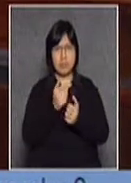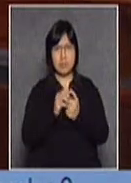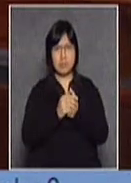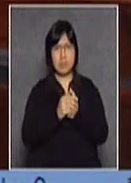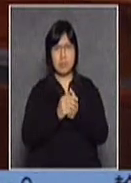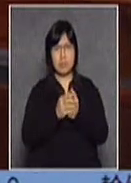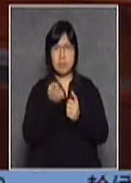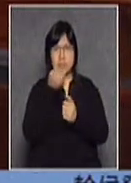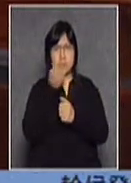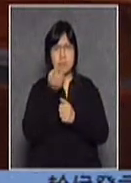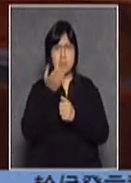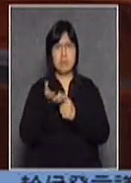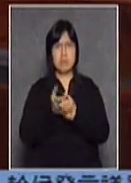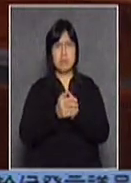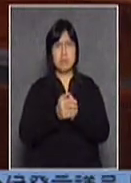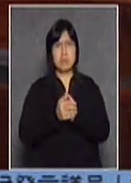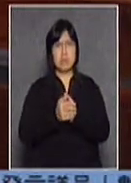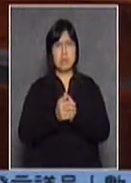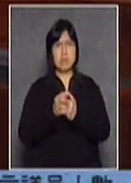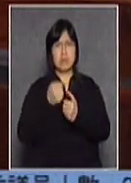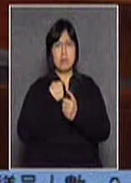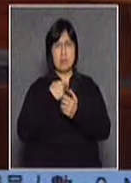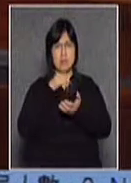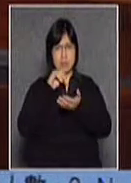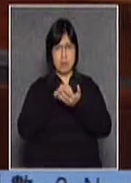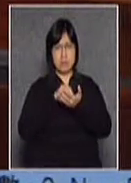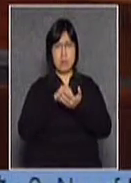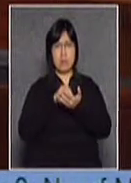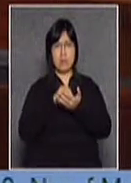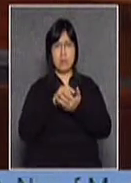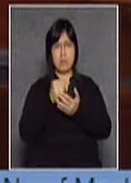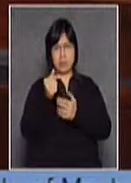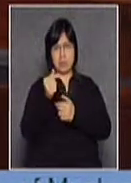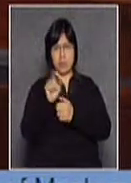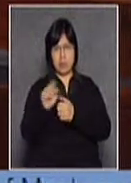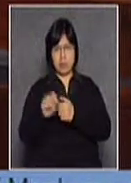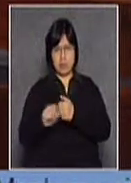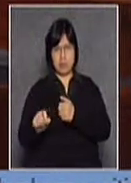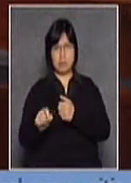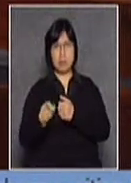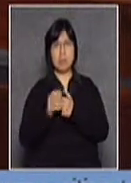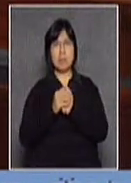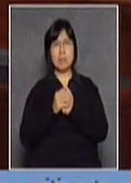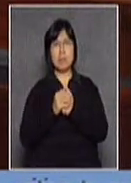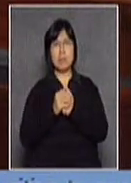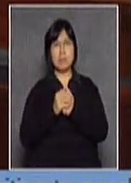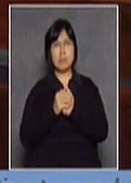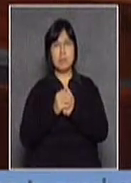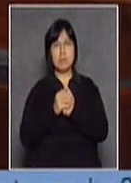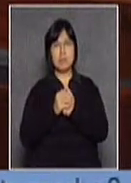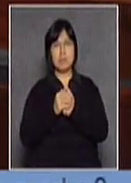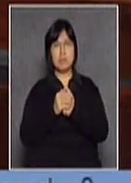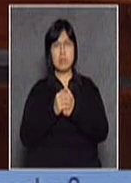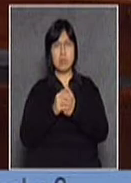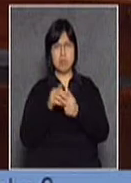建議呢，就是要規定10%這個的股權